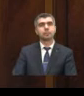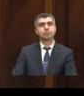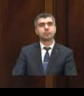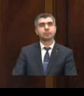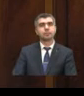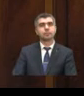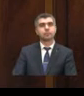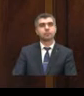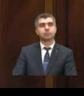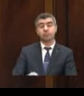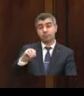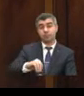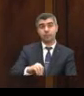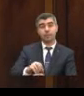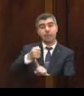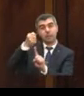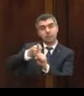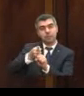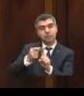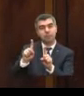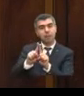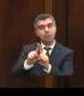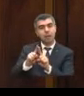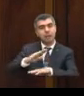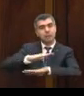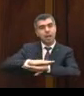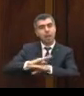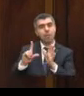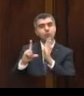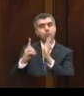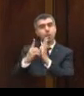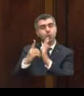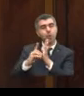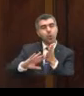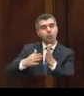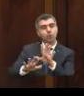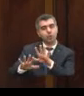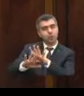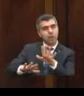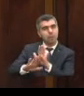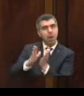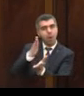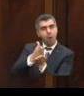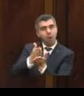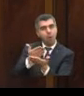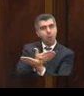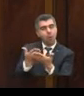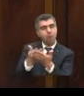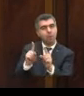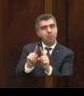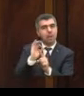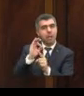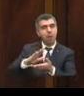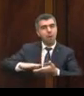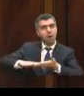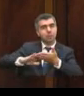وتستدل أيضا على مرجعية دستورية ديمقراطية واجتماعية وحقوقية تكرس الحقوق